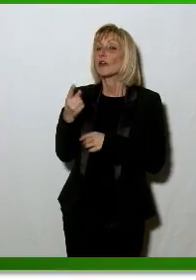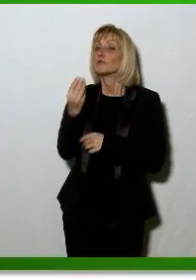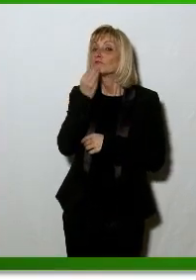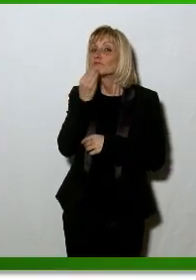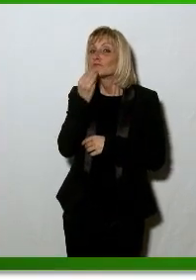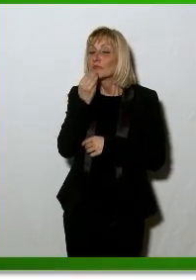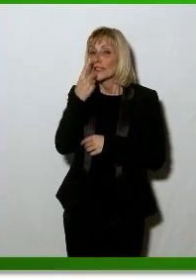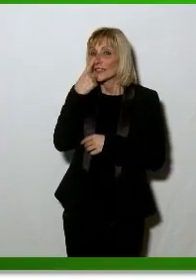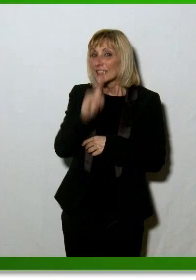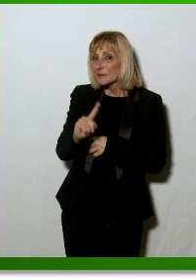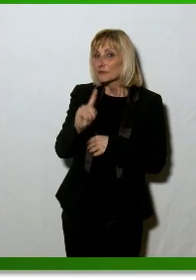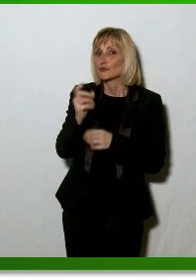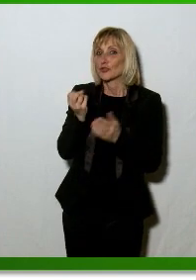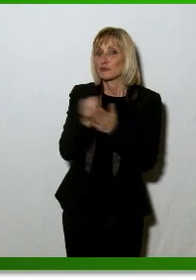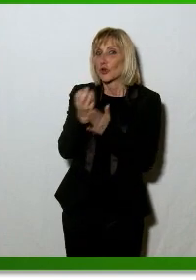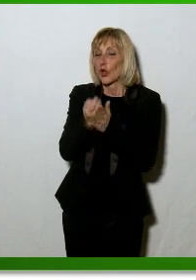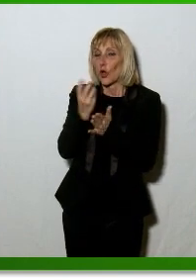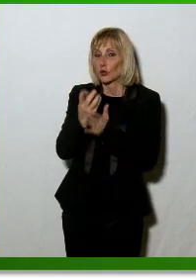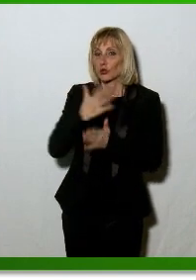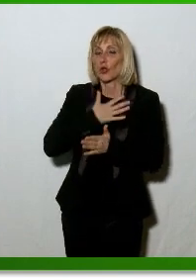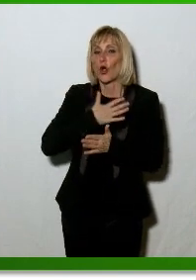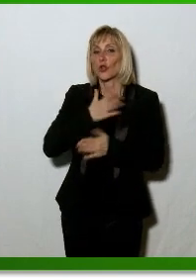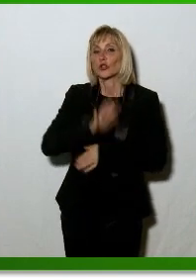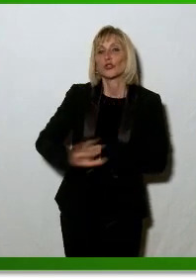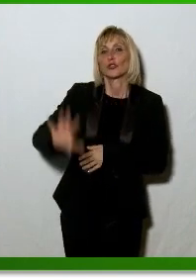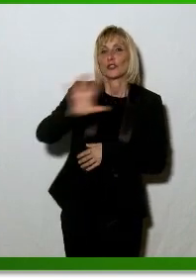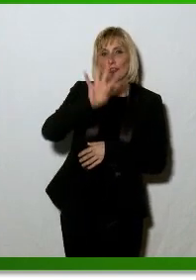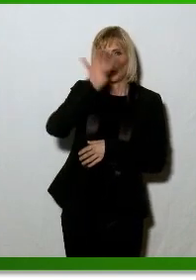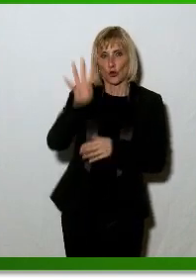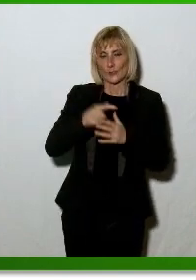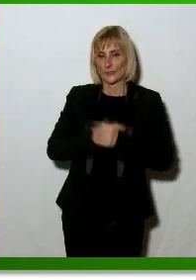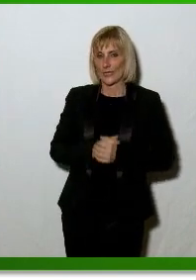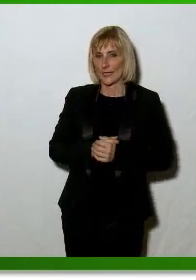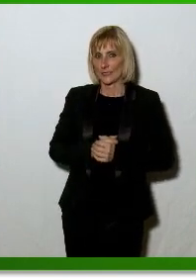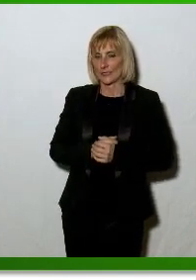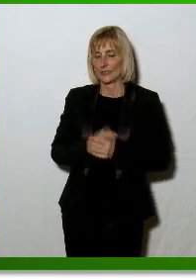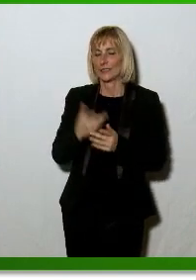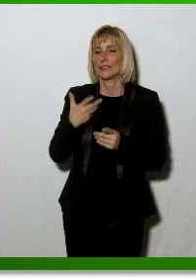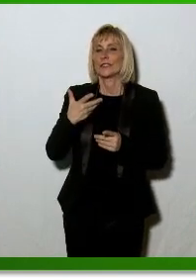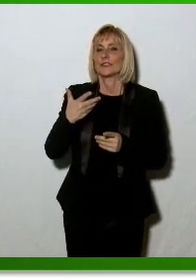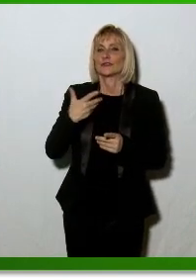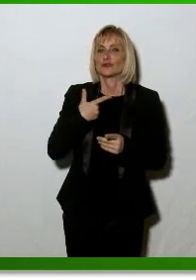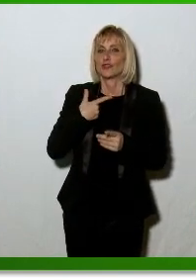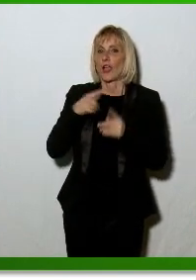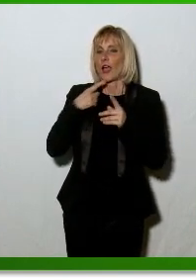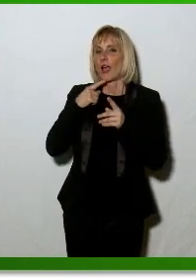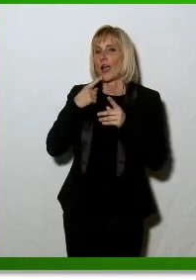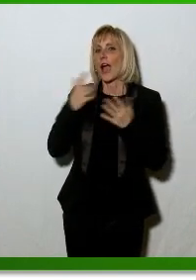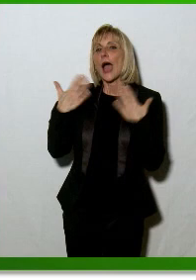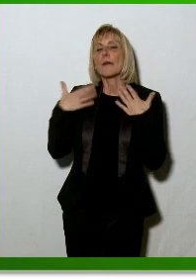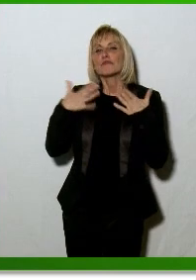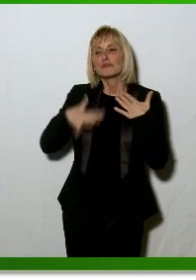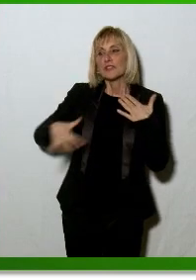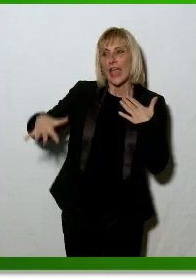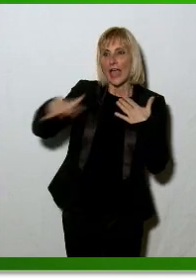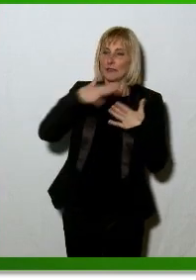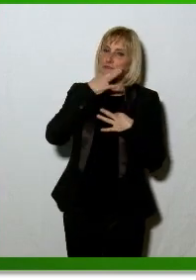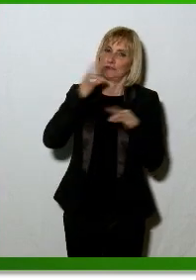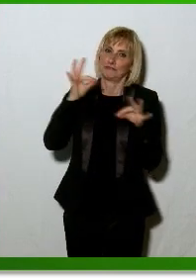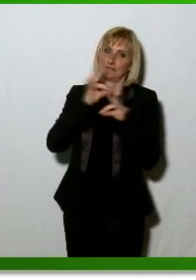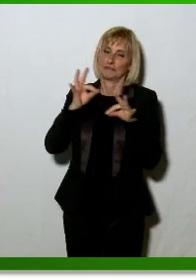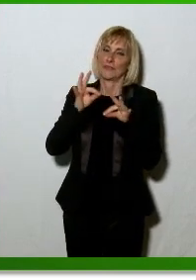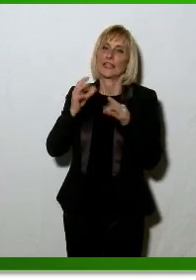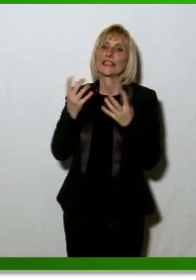degustazione di prodotti tipici rigorosamente tipici toscani in una cornice mozzafiato in quello che molti ritengono lo